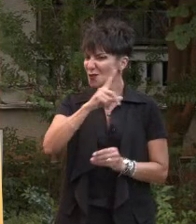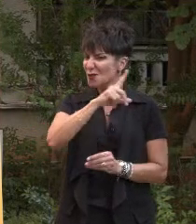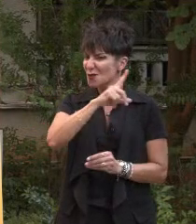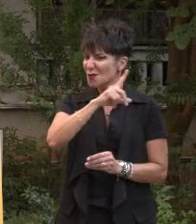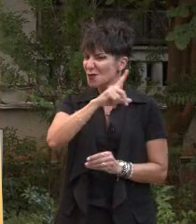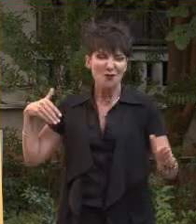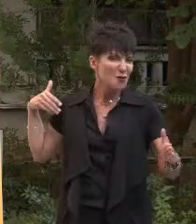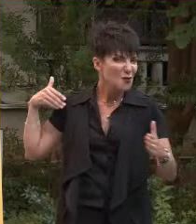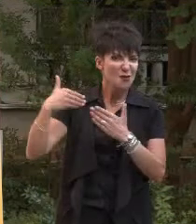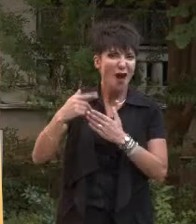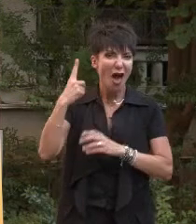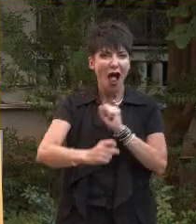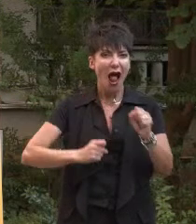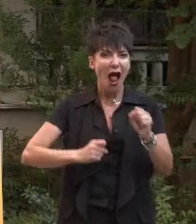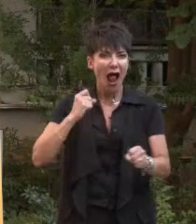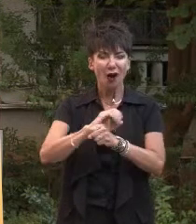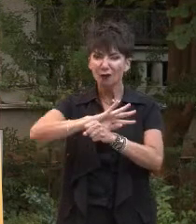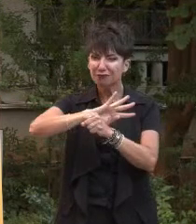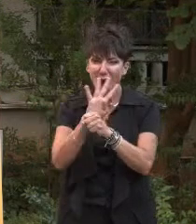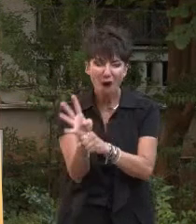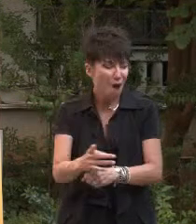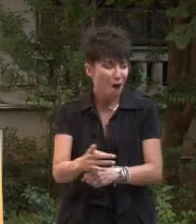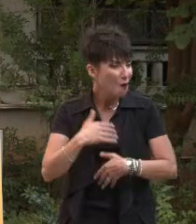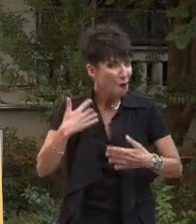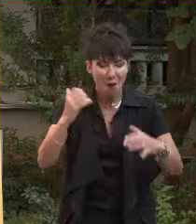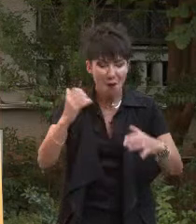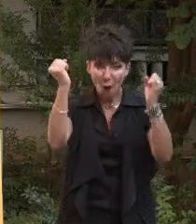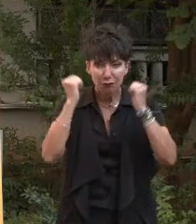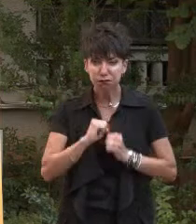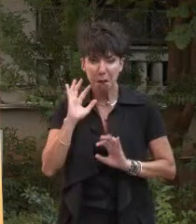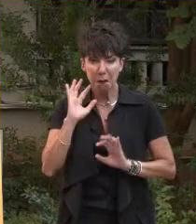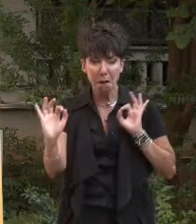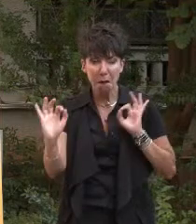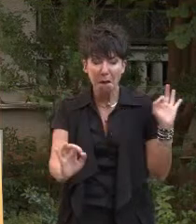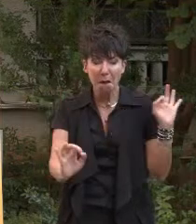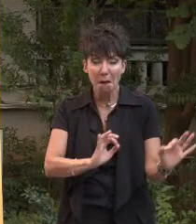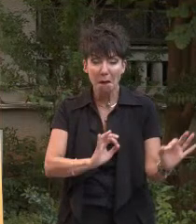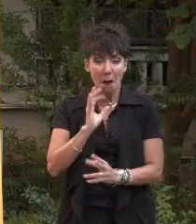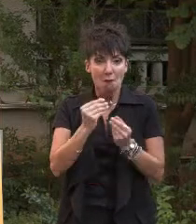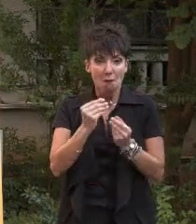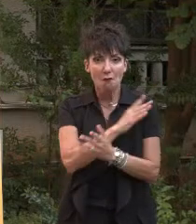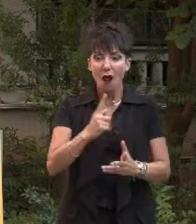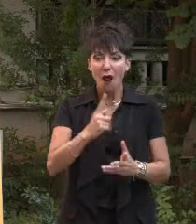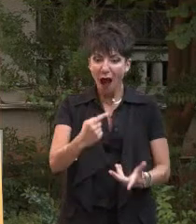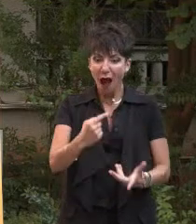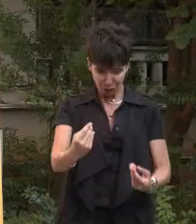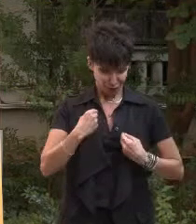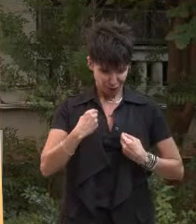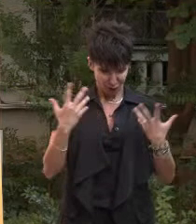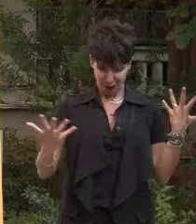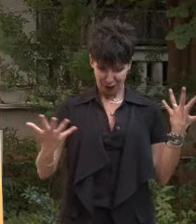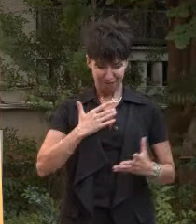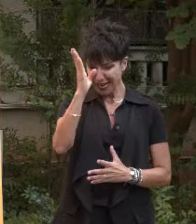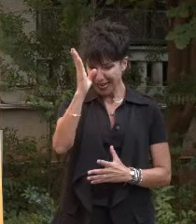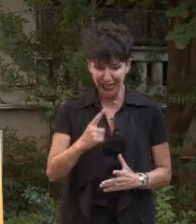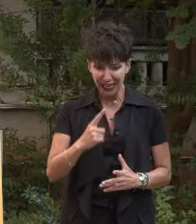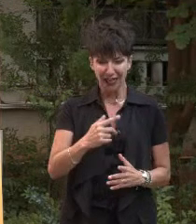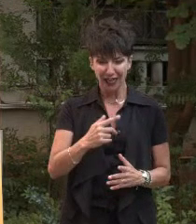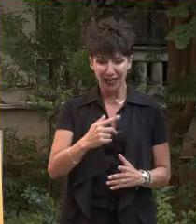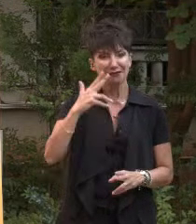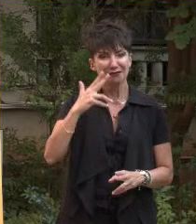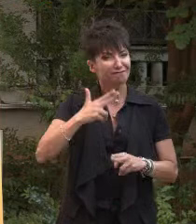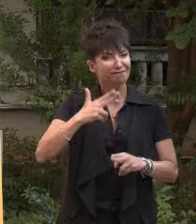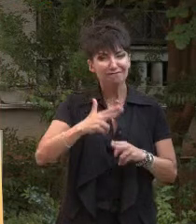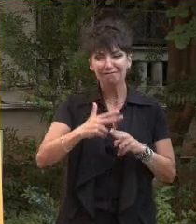Η πανδημία και οι επιπτώσεις της, τις οποίες καλούμαστε να αντιμετωπίσουμε, κάνουν πιο έντονη την κρίση των θεσμών και των αξιών που χαρακτηρίζει την